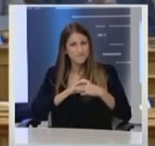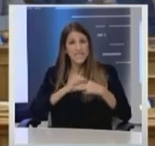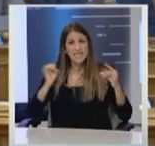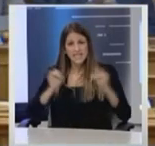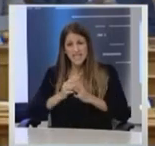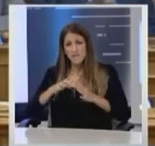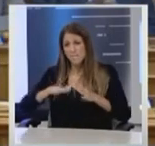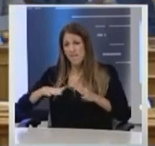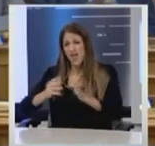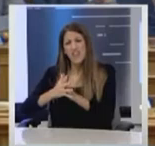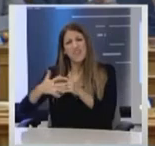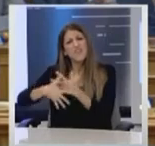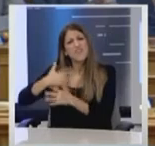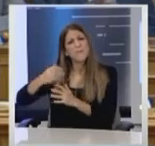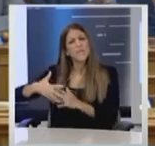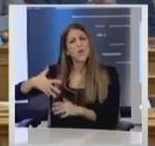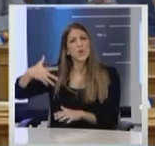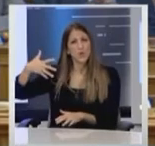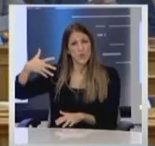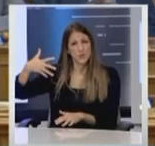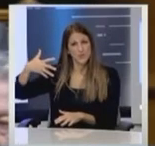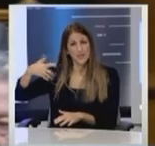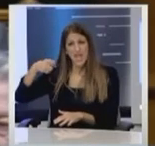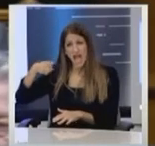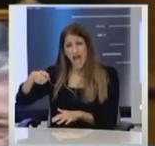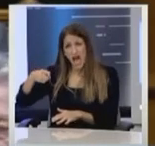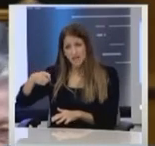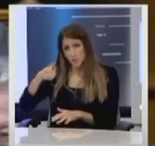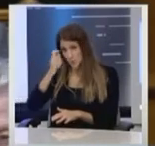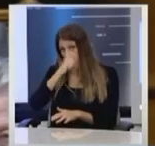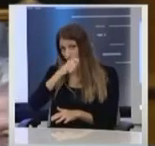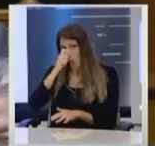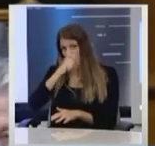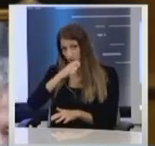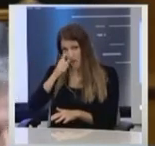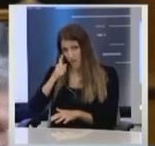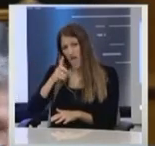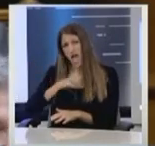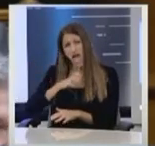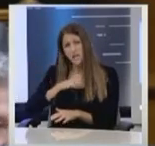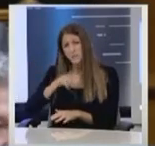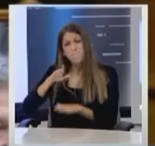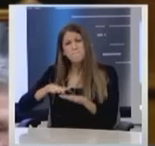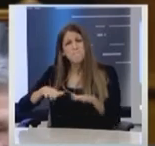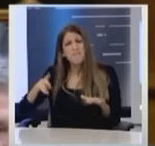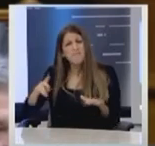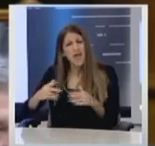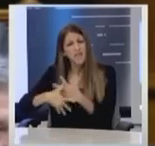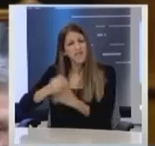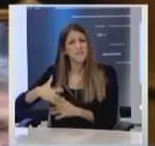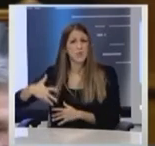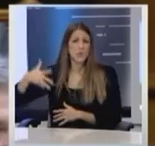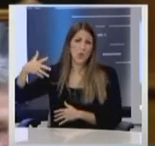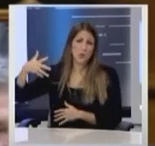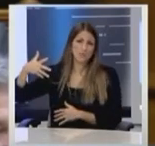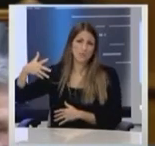ανήλικους πολίτες των 15 ετών, τους διεμφυλικούς όμως, τα διεμφυλικά αυτά παιδιά,